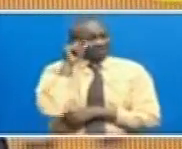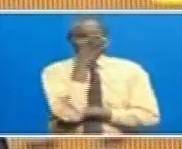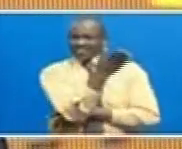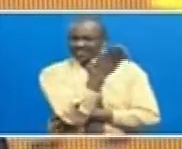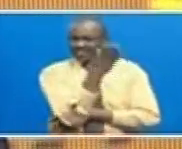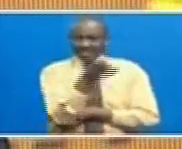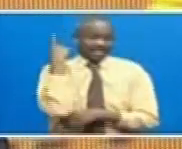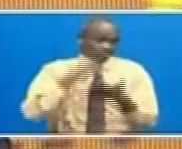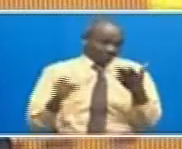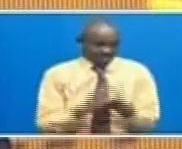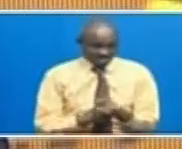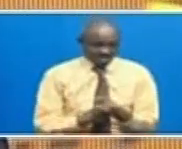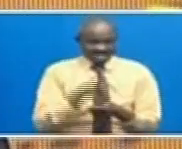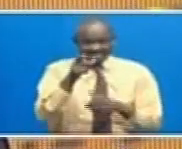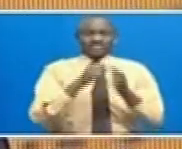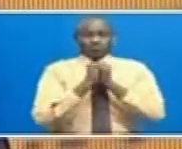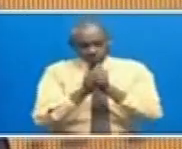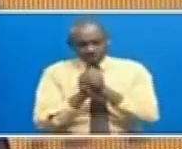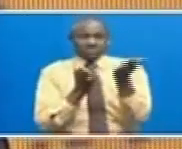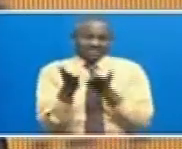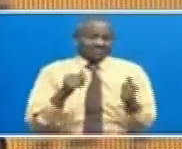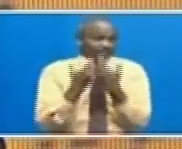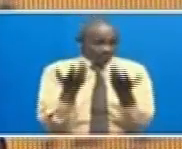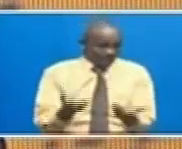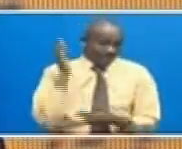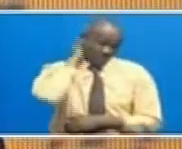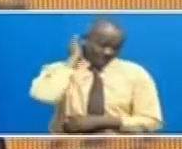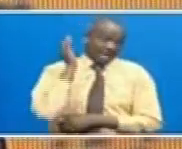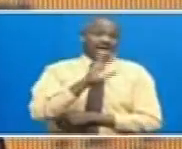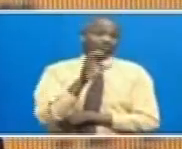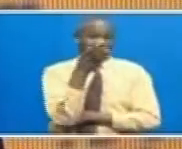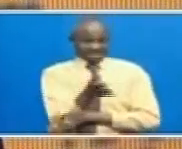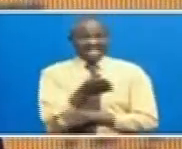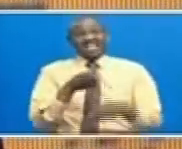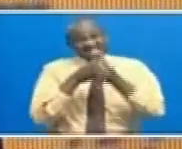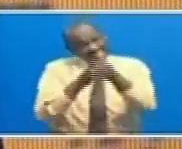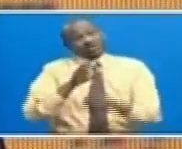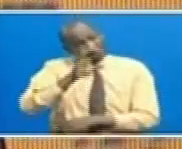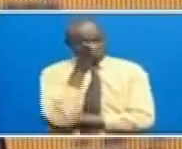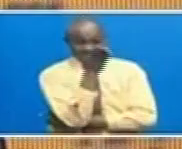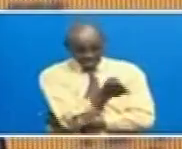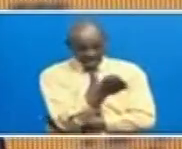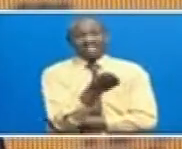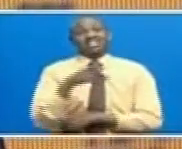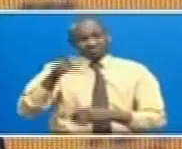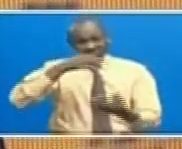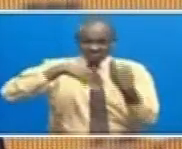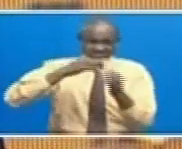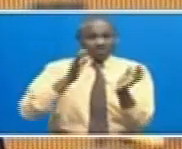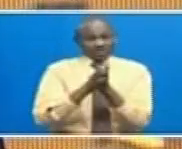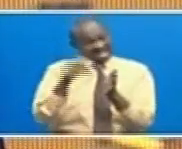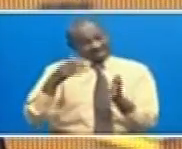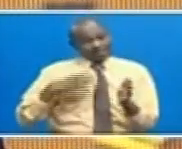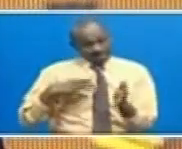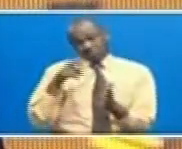mapema wiki jana. Ibada hiyo iliyofanyika katika kaunti ya Murang’a iliwaleta pamoja viongozi wa kaunti hiyo, waliojumuika na wapendwa wa